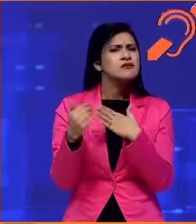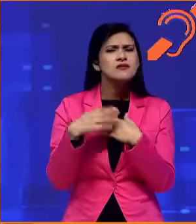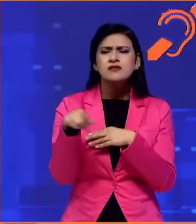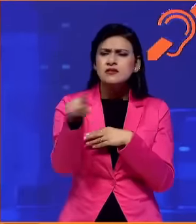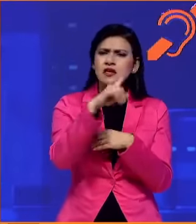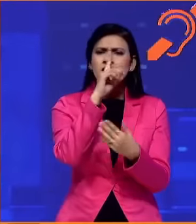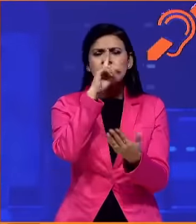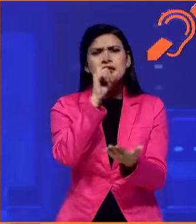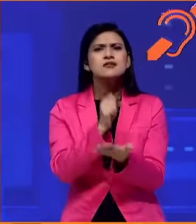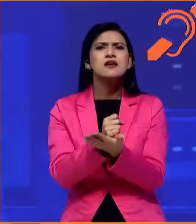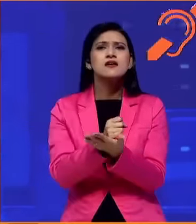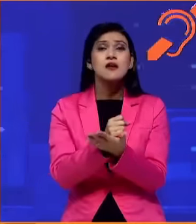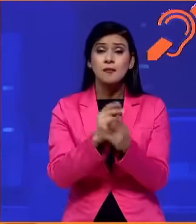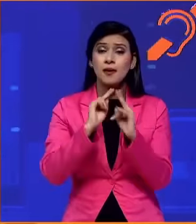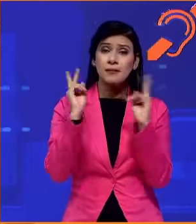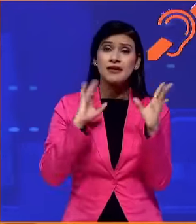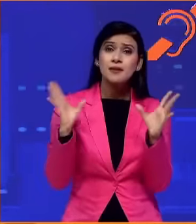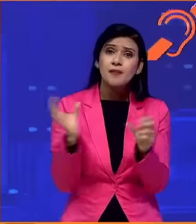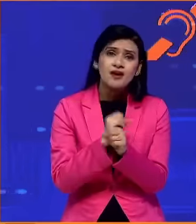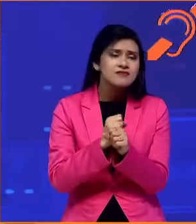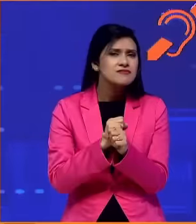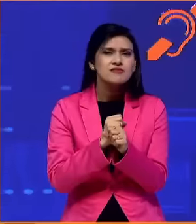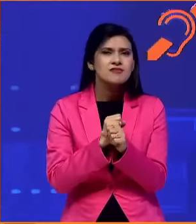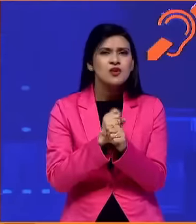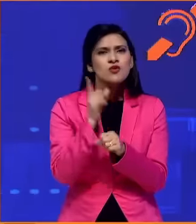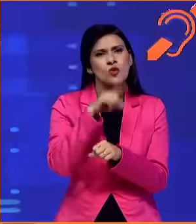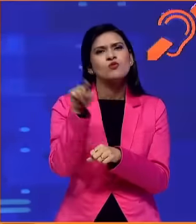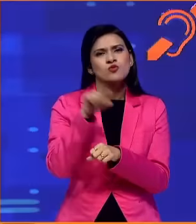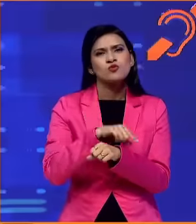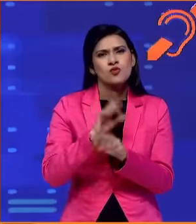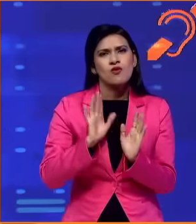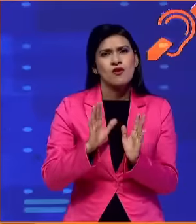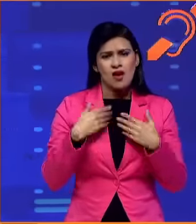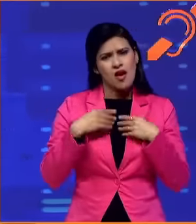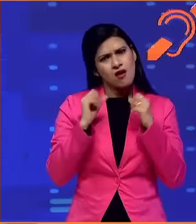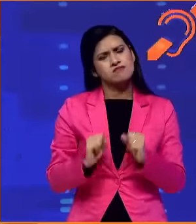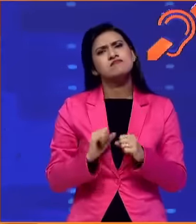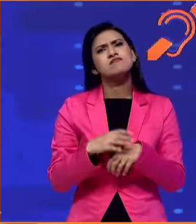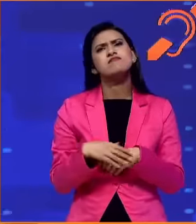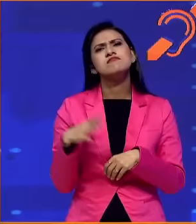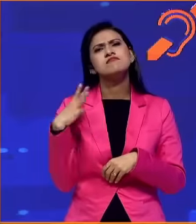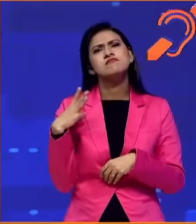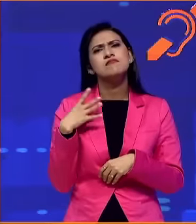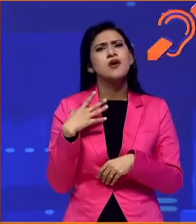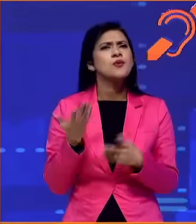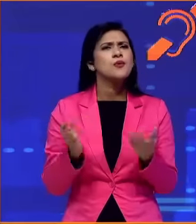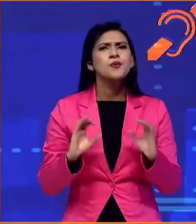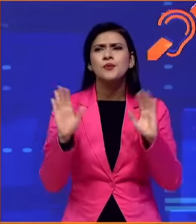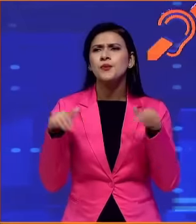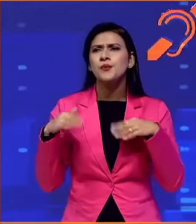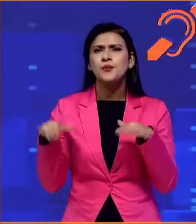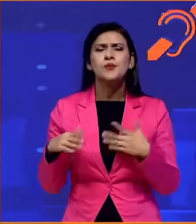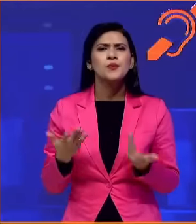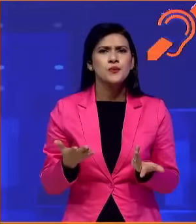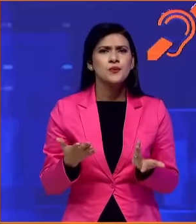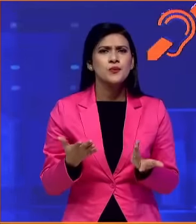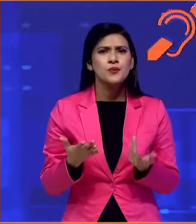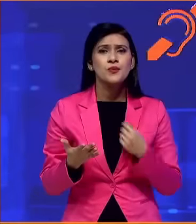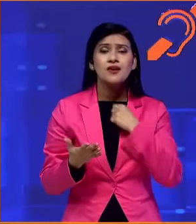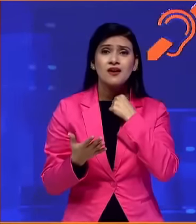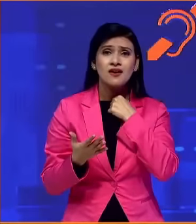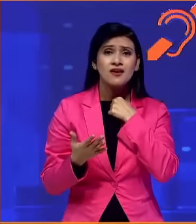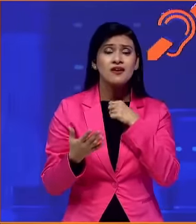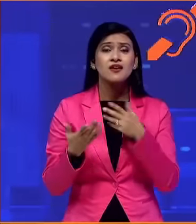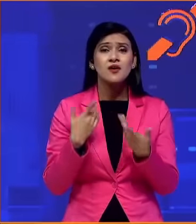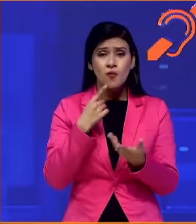विधायकोंद्वारालियाजानेवालानिर्णयहमारेसामनेहोता, लेकिनबैठककानहोनाही गलतहैक्योंकिहम वहांबैठेथेऔरबैठकहोहीनहींसकी। लेकिनक्यायहआश्चर्यजनकनहींहैकि